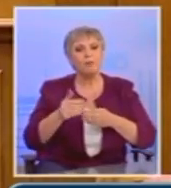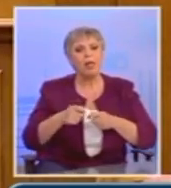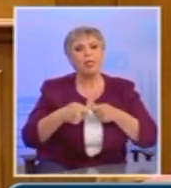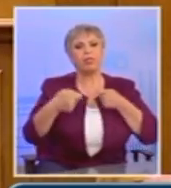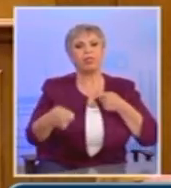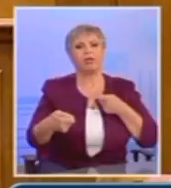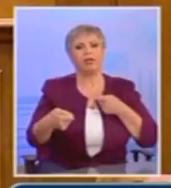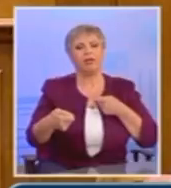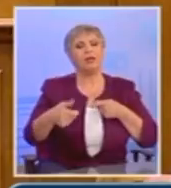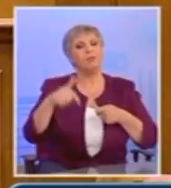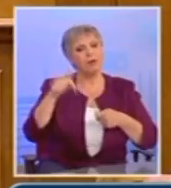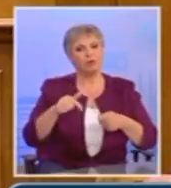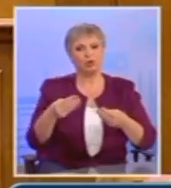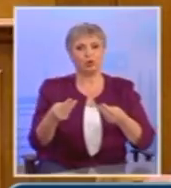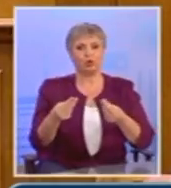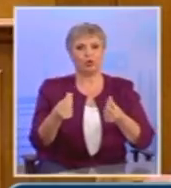Και υπ' αυτή την έννοια